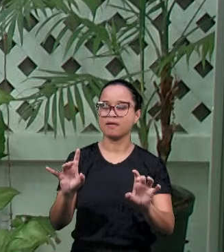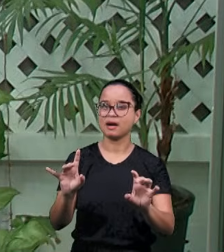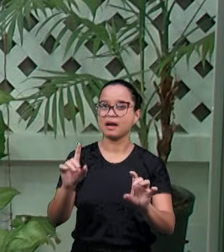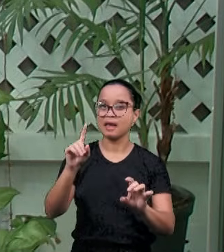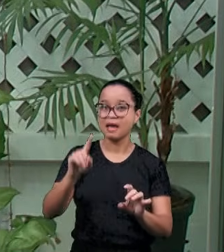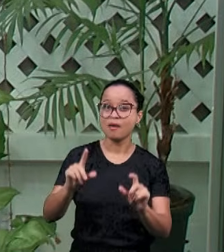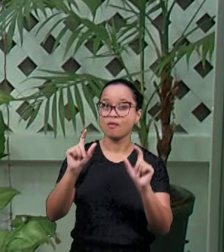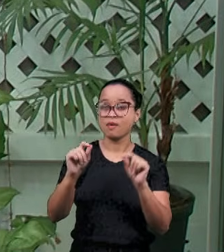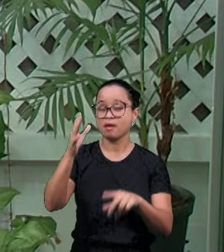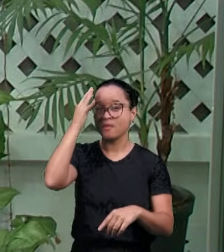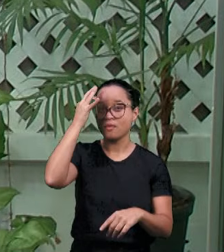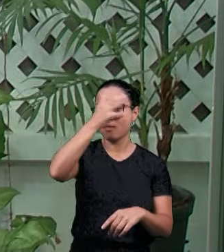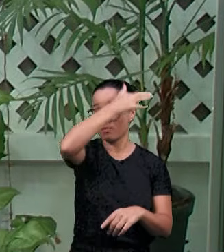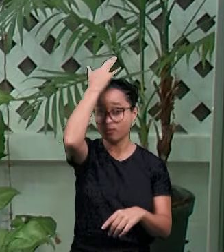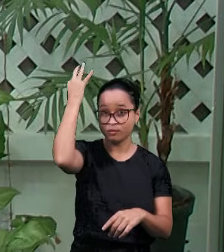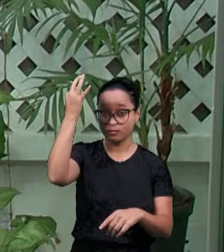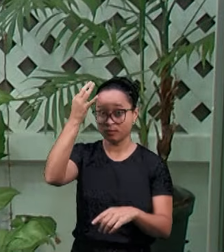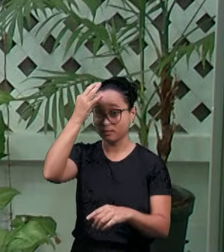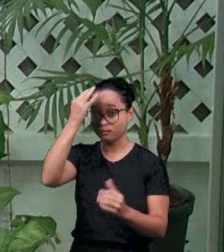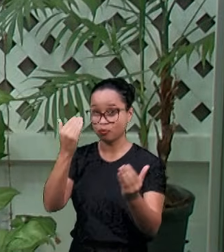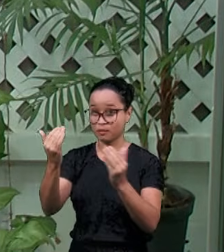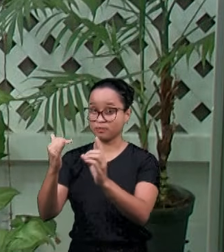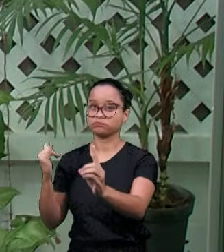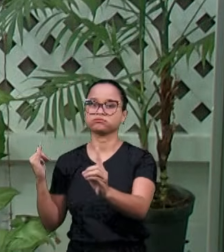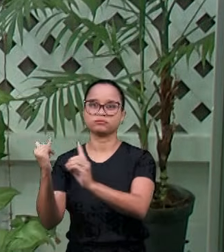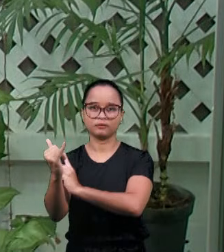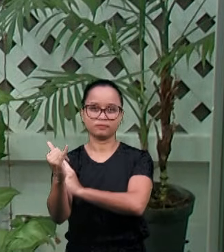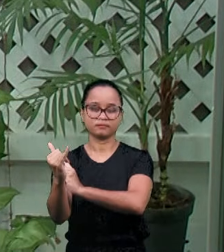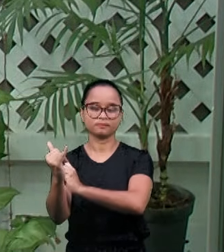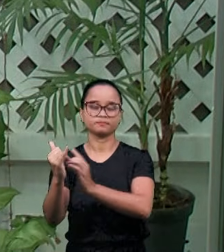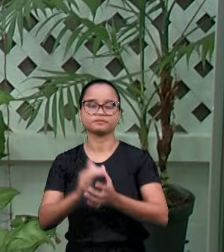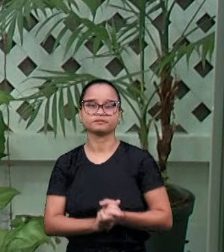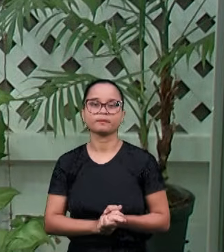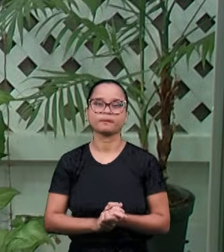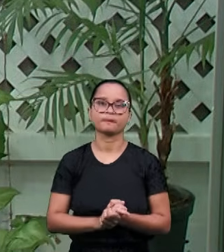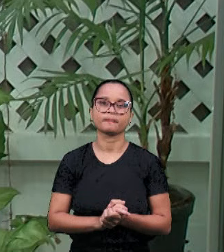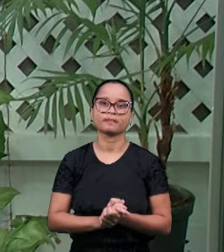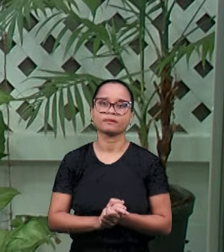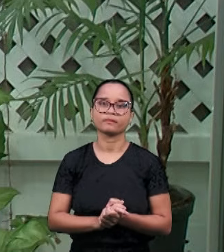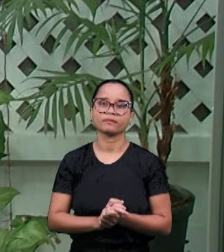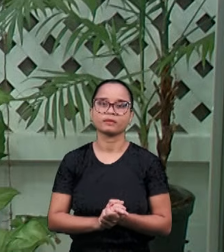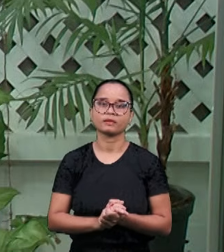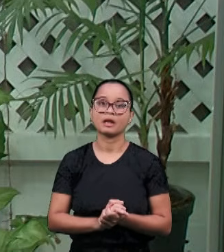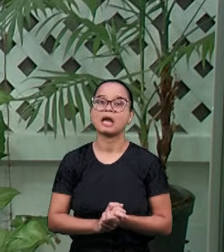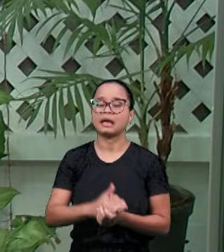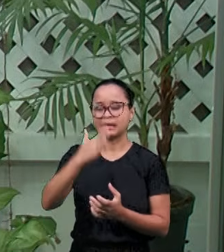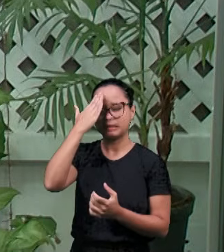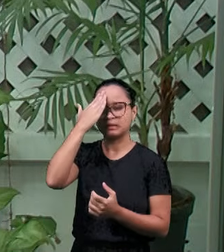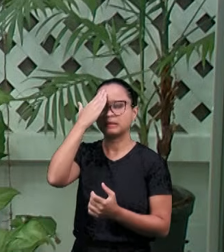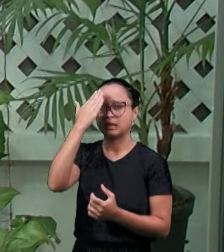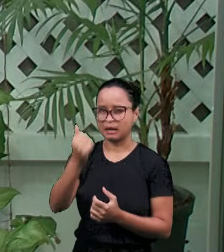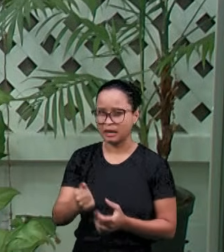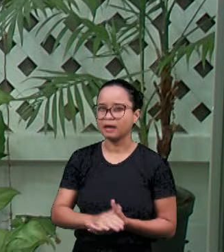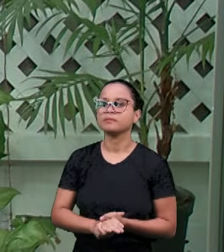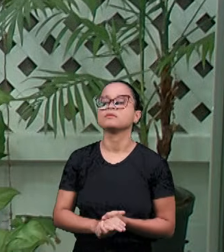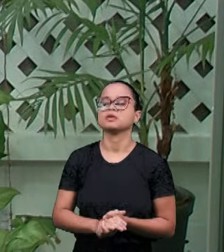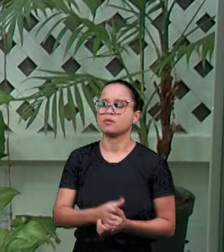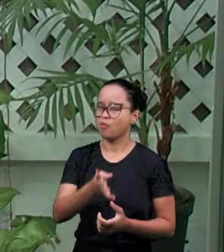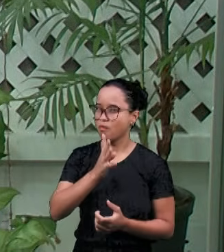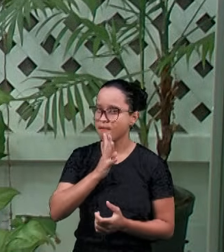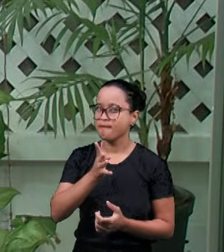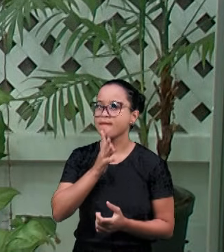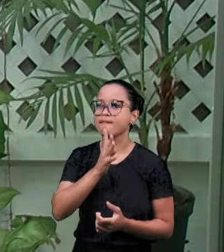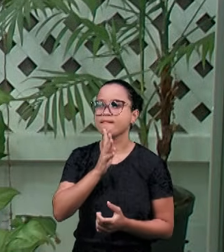dans la figure ici prophétique, il sait, il reconnaît, il